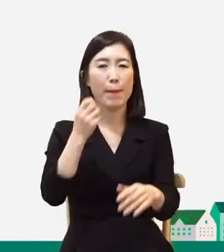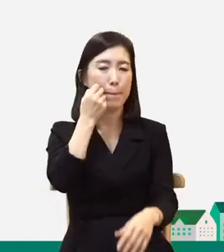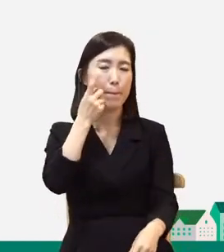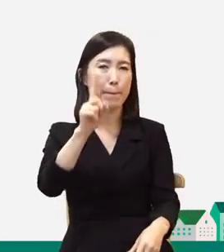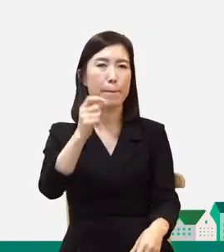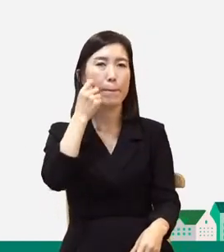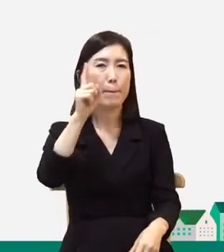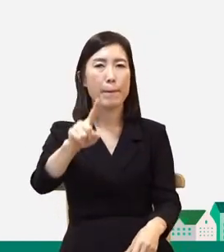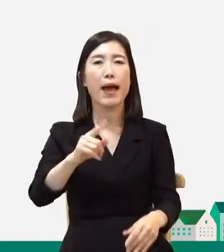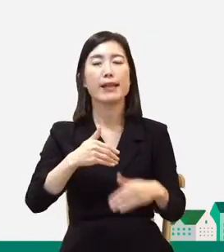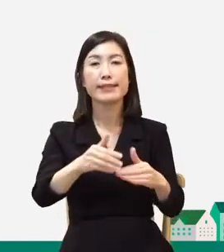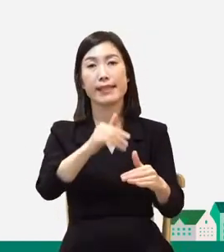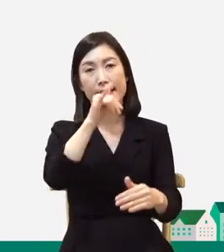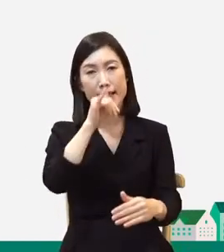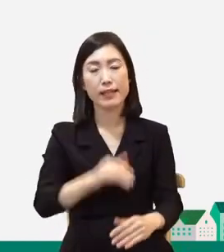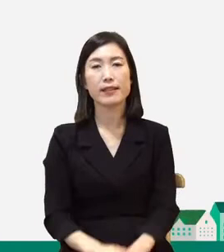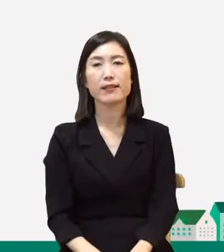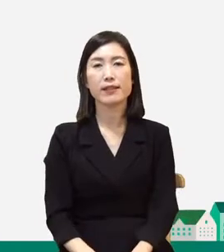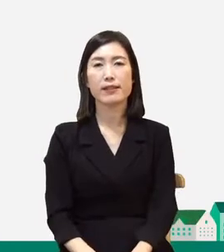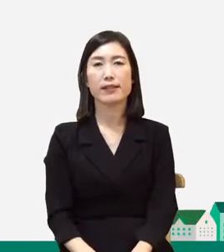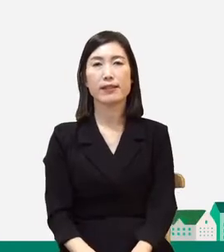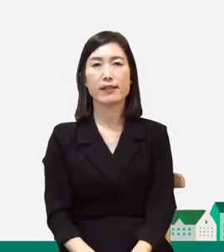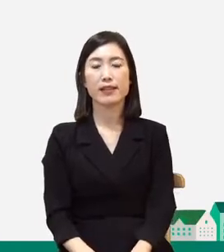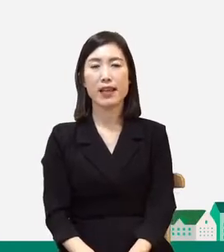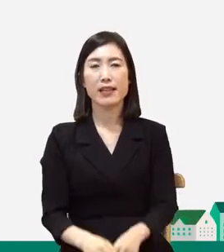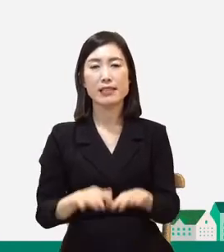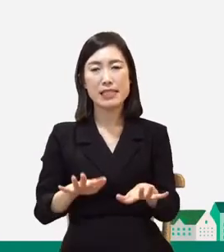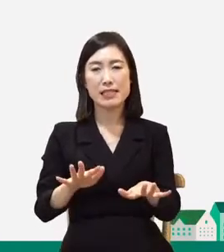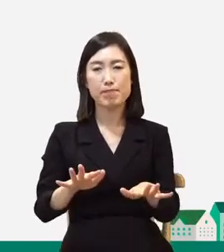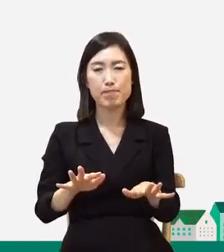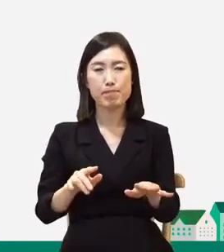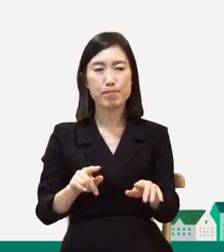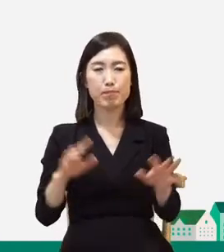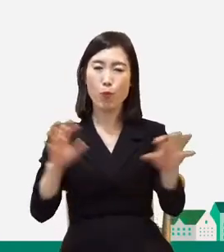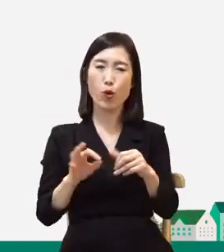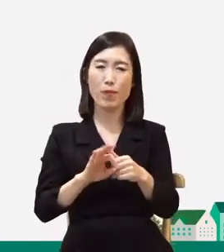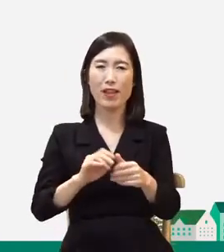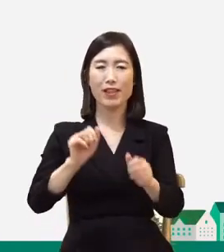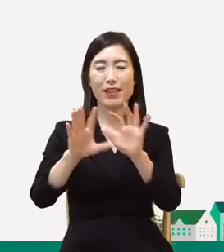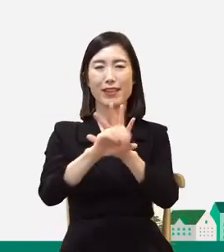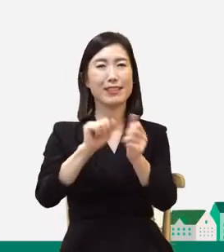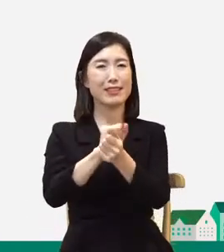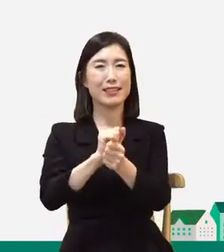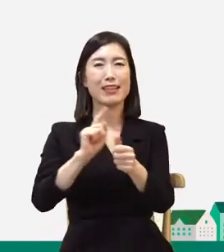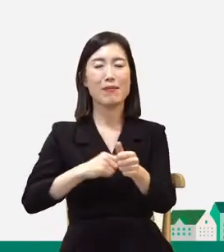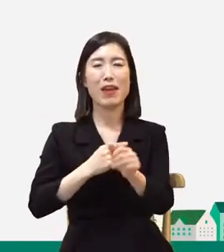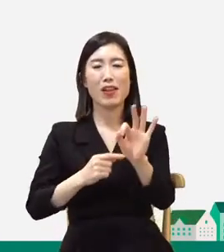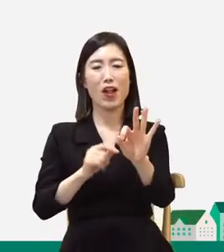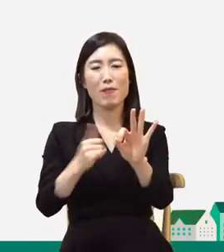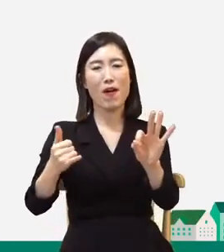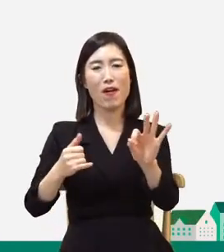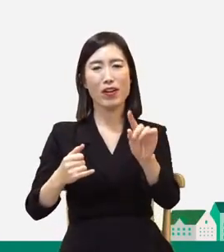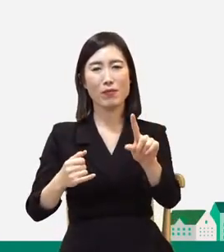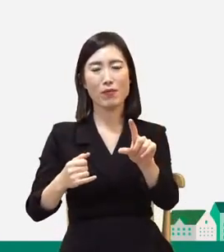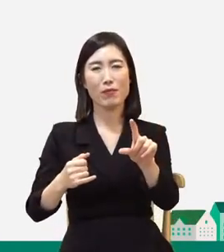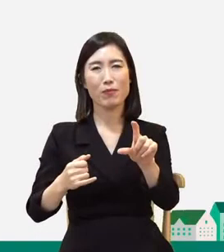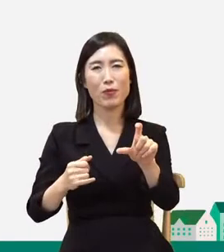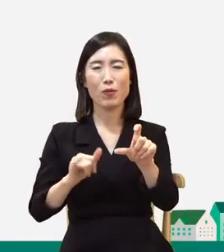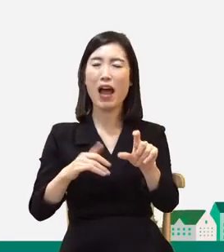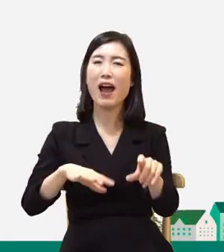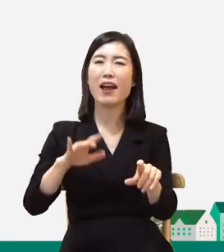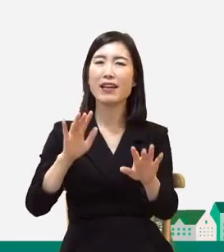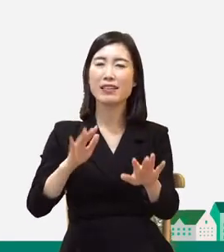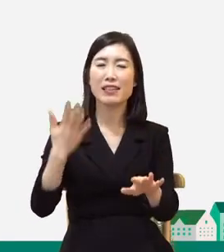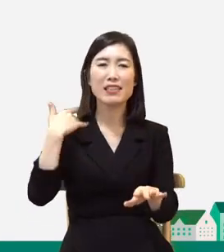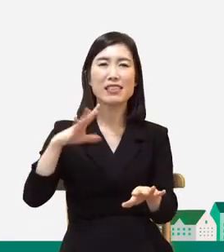있는데요. 지금이야 뭐 한번 모이면 10명 뭐 15명 막 이렇게 많이 모이긴 하지만